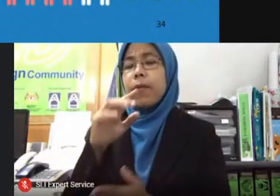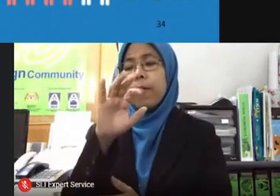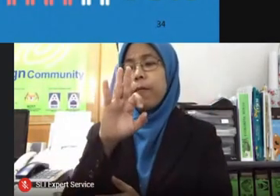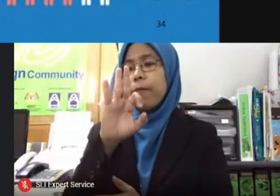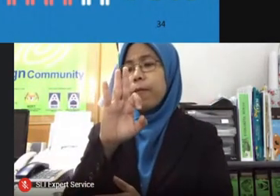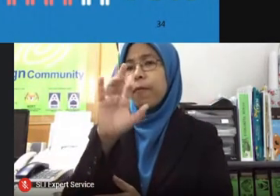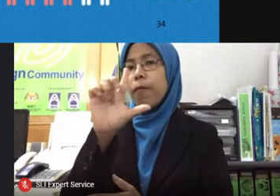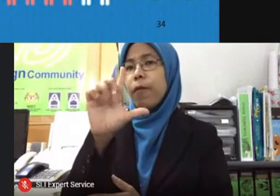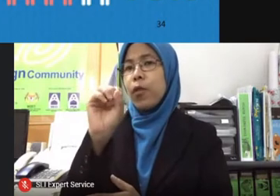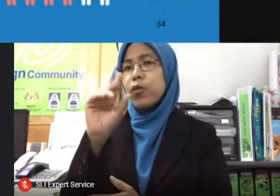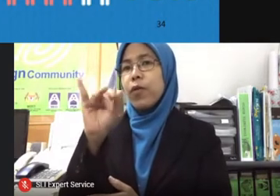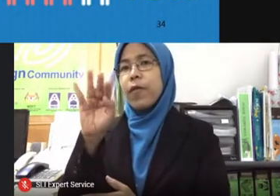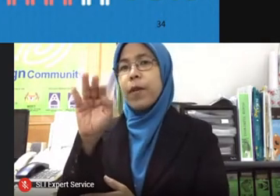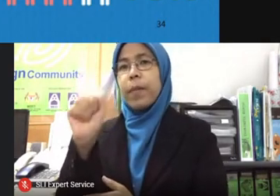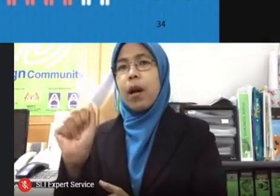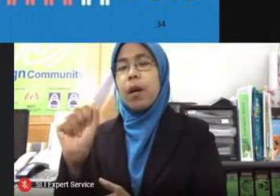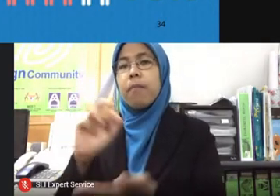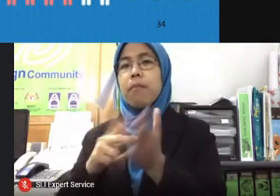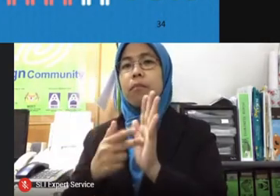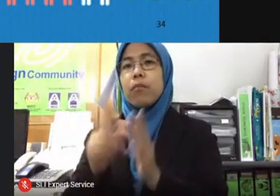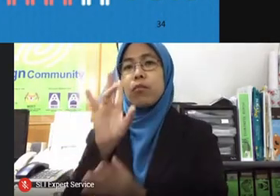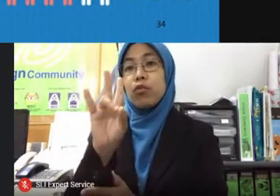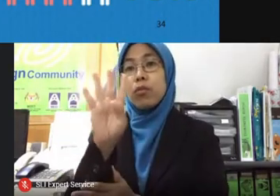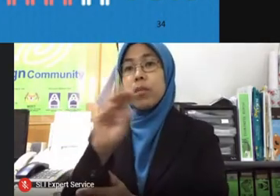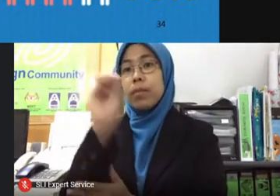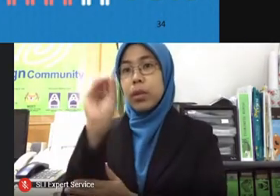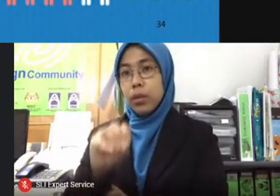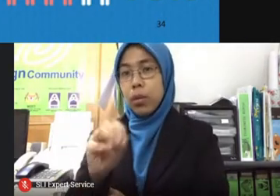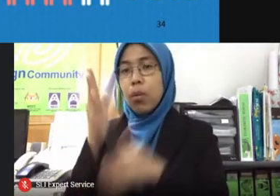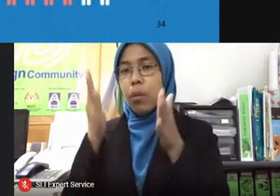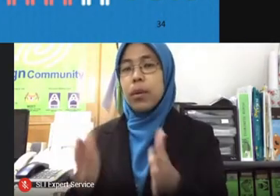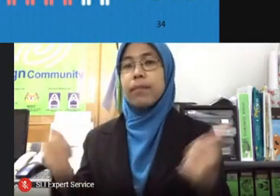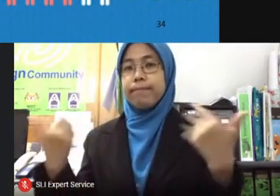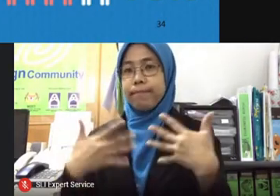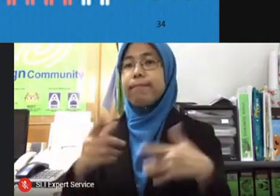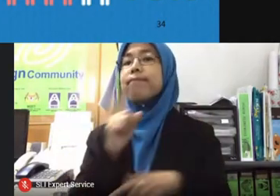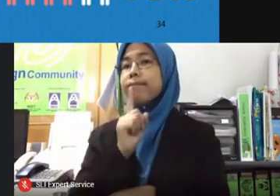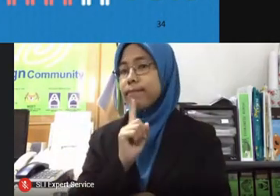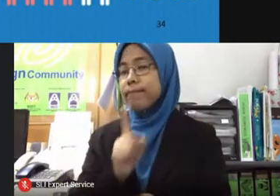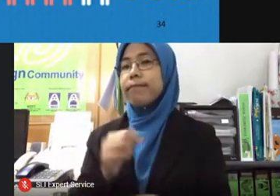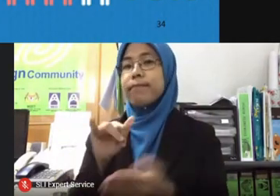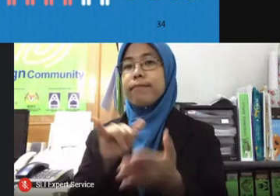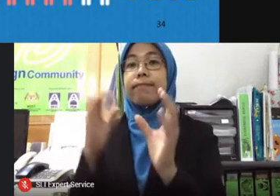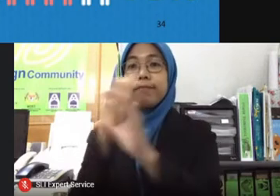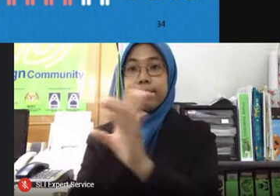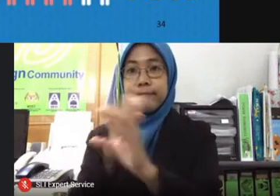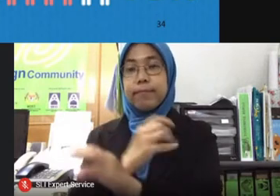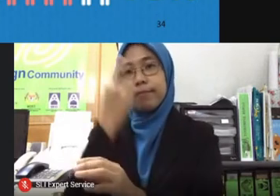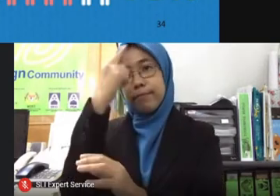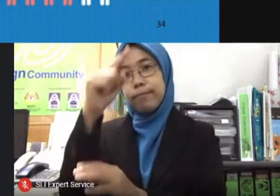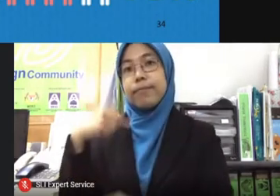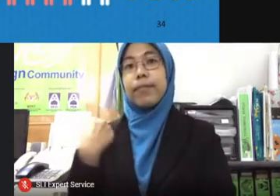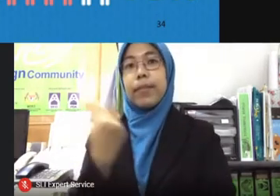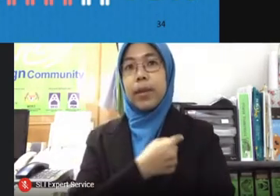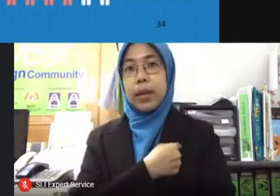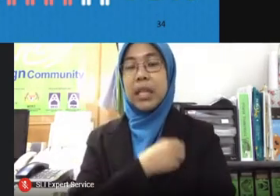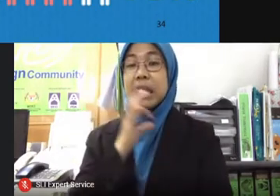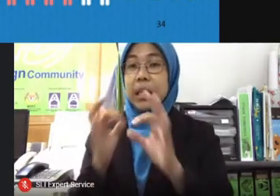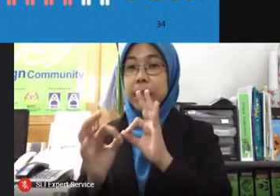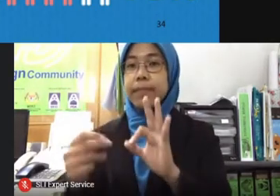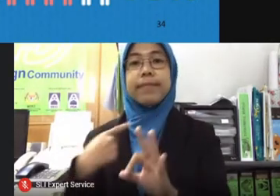dia 74% yang sebenarnya orang takut. Memang betul, itu antara cabaran kepada kita sekiranya